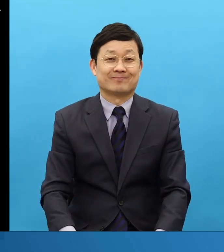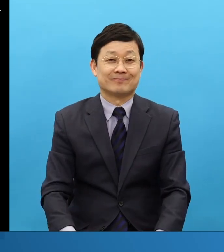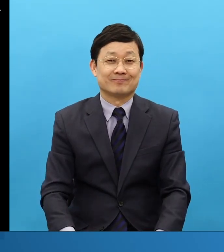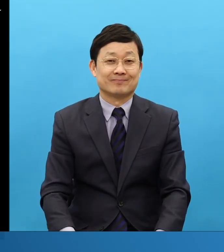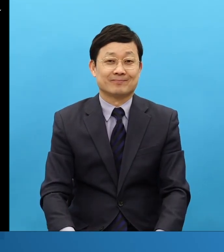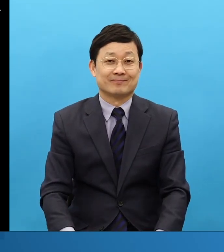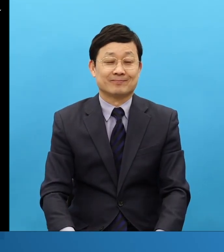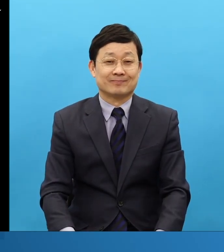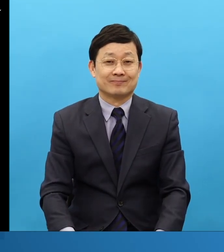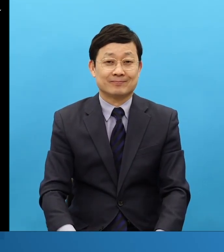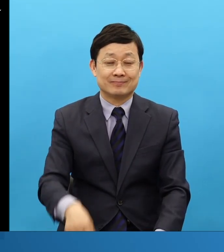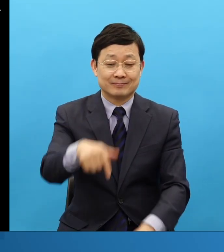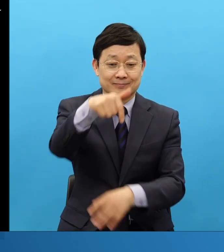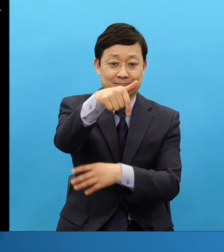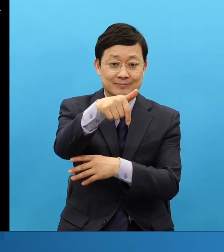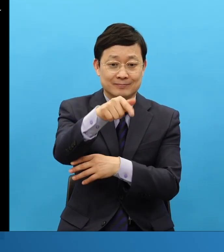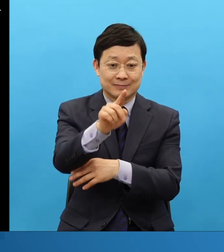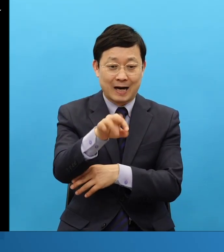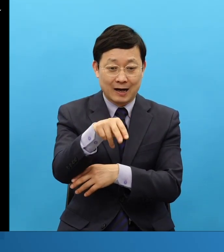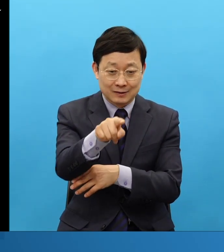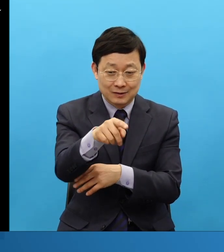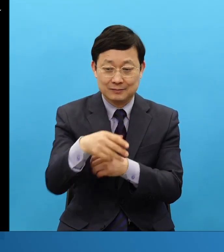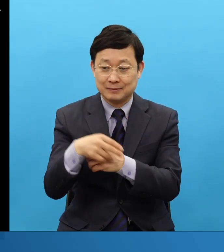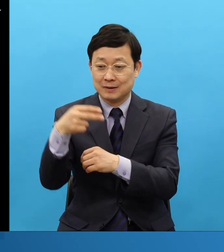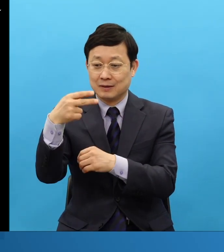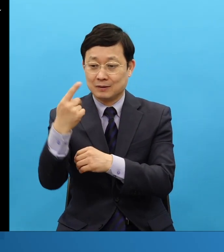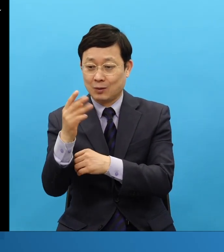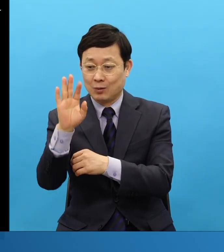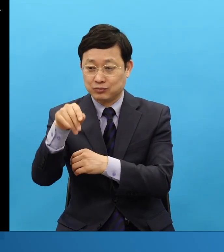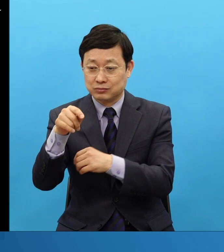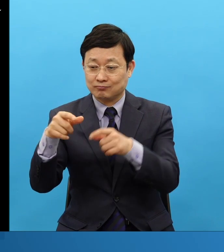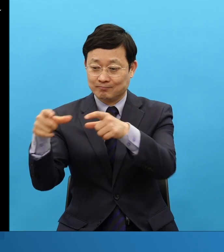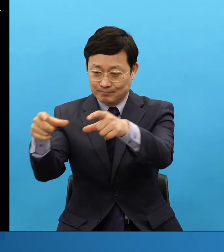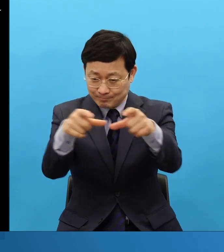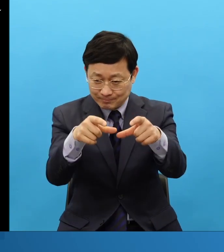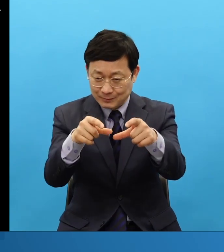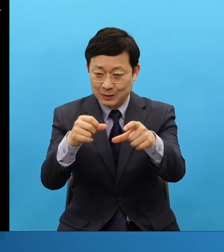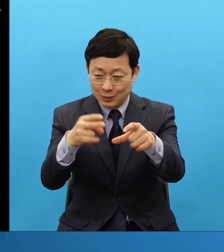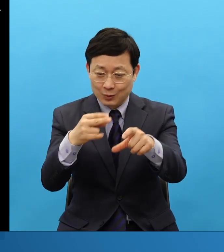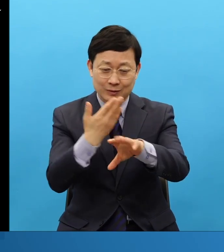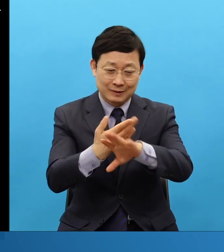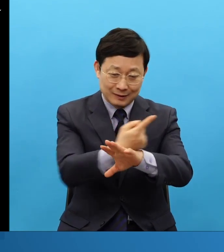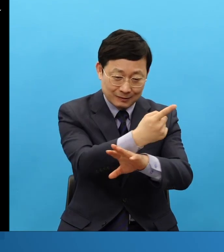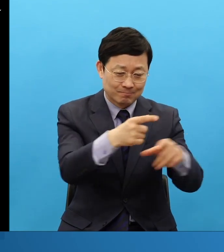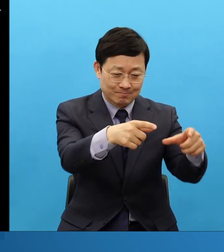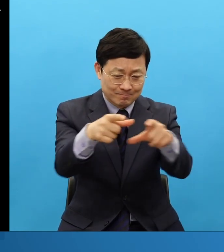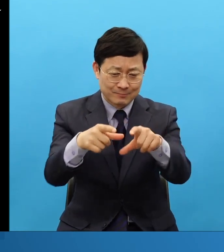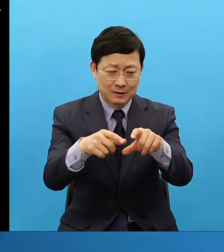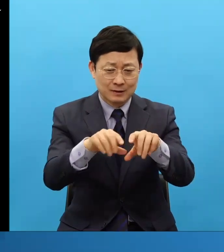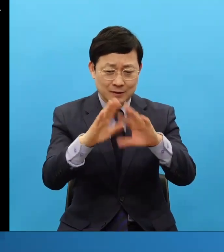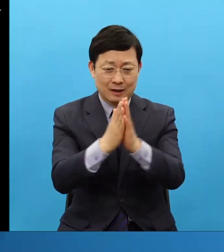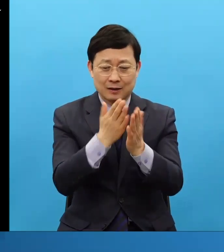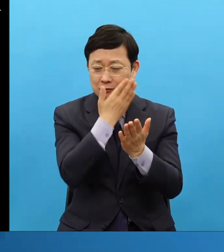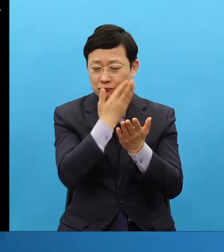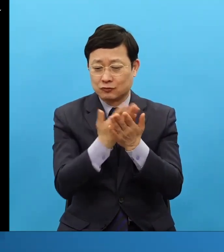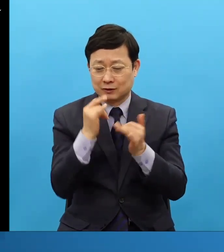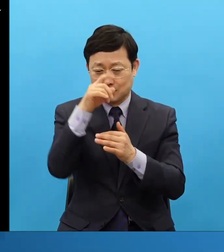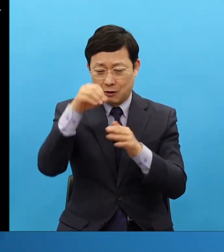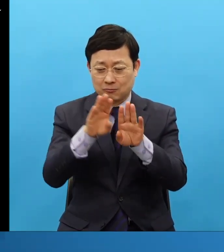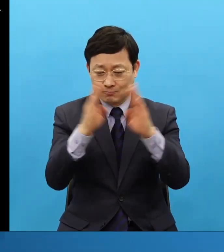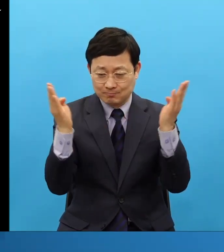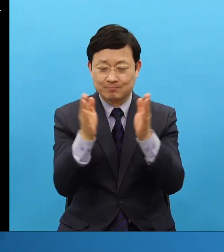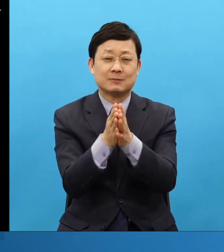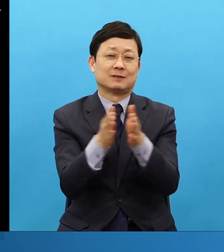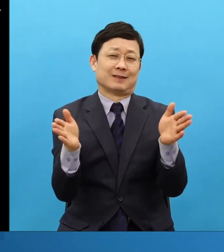강서와 동부노회를 제외한 전국의 중직자 대학원이 지난 8일 일제히 개강해 첫 수업을 시작했습니다. 강남노회 소속의